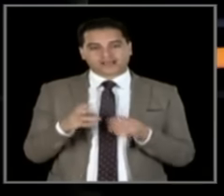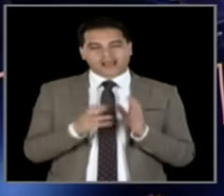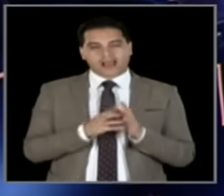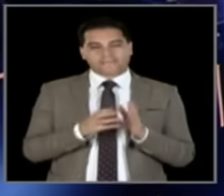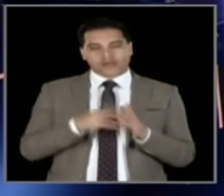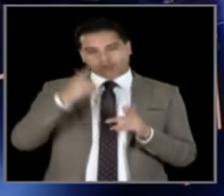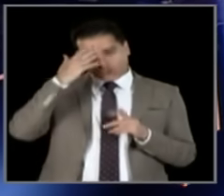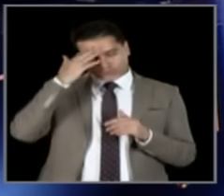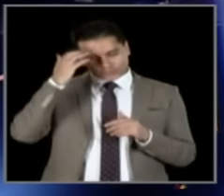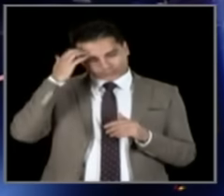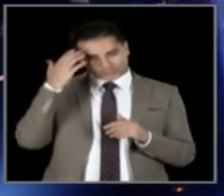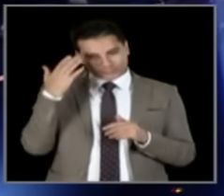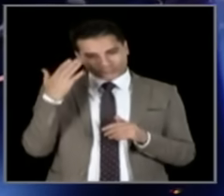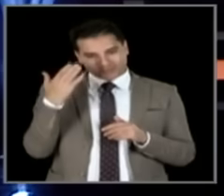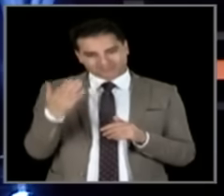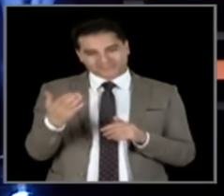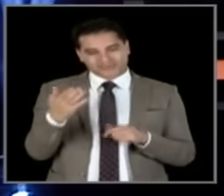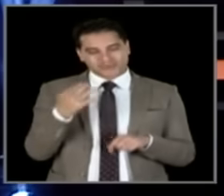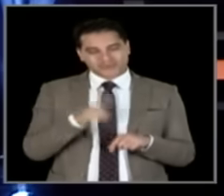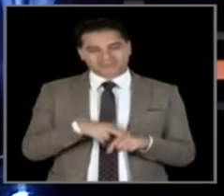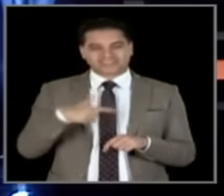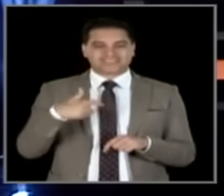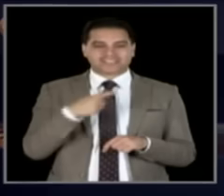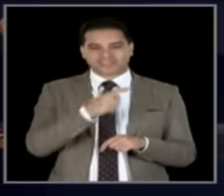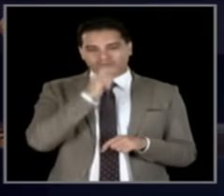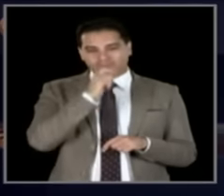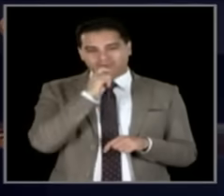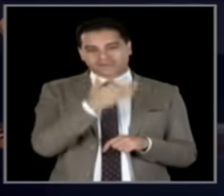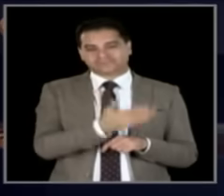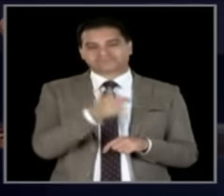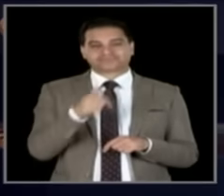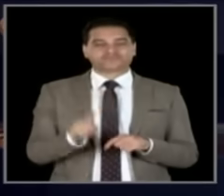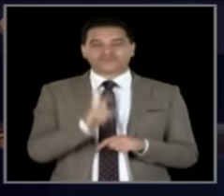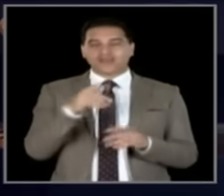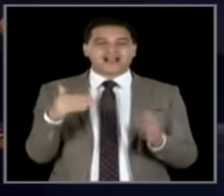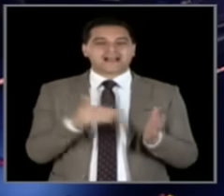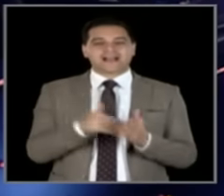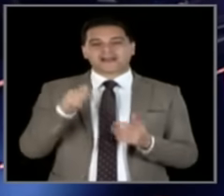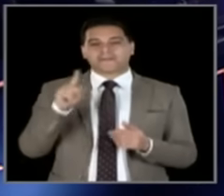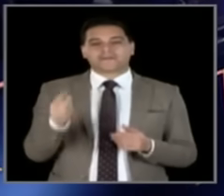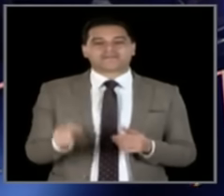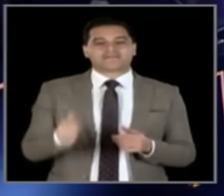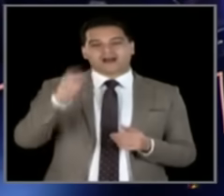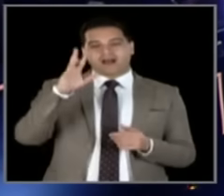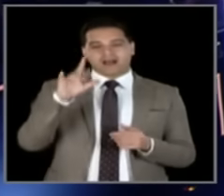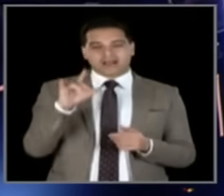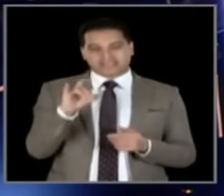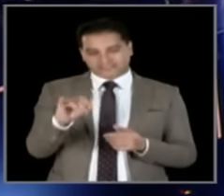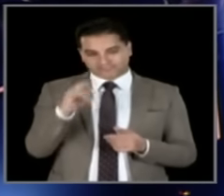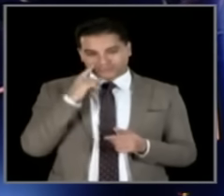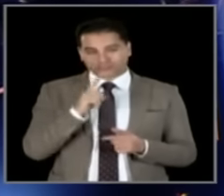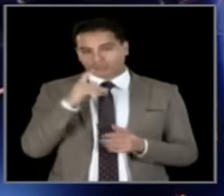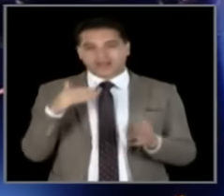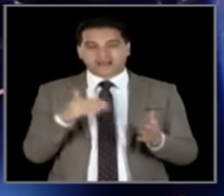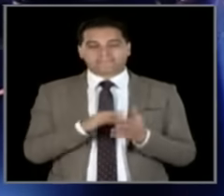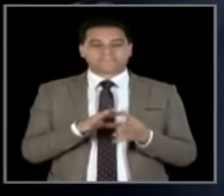أسيوط 60 جامعة دمياط. آخر سؤال إبراهيم الدسوقي. إبراهيم